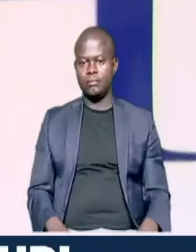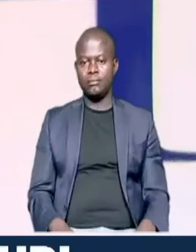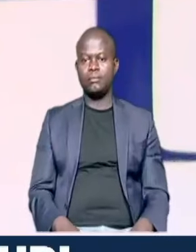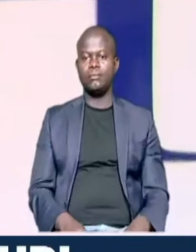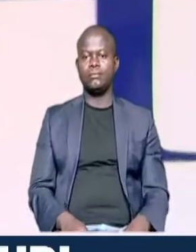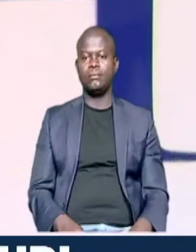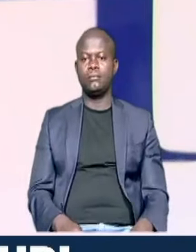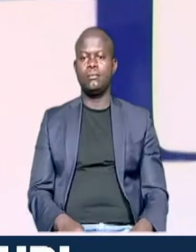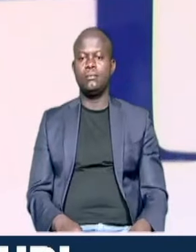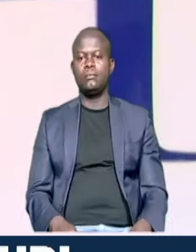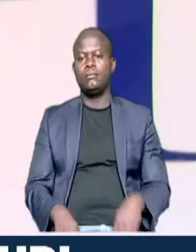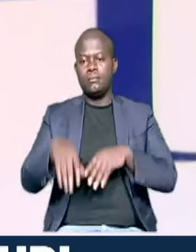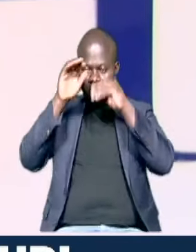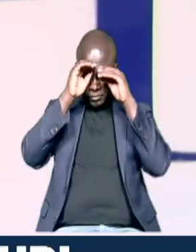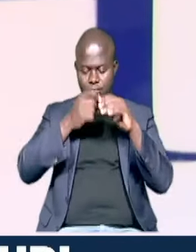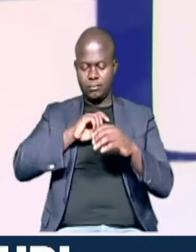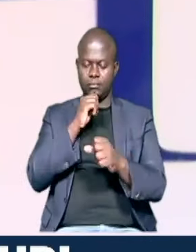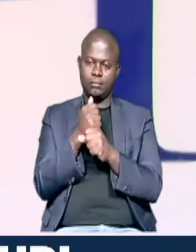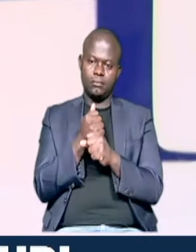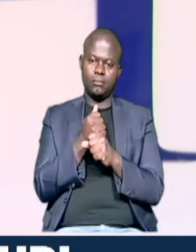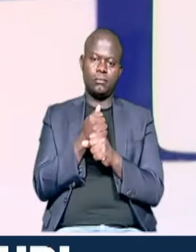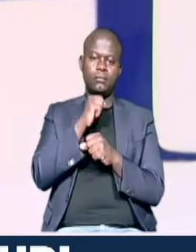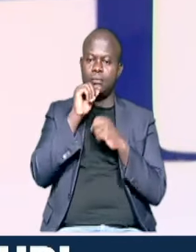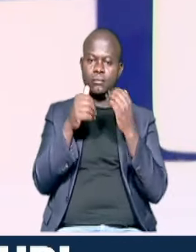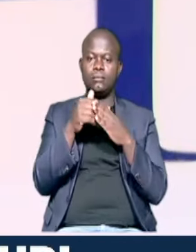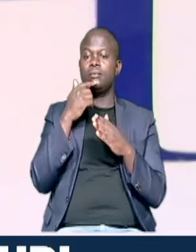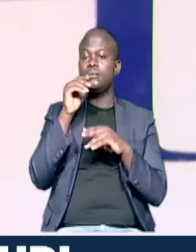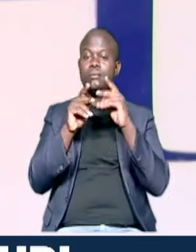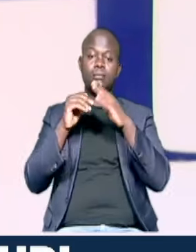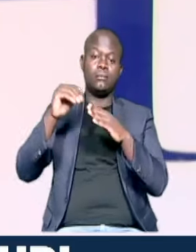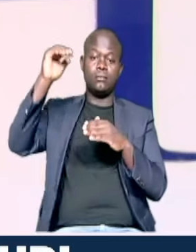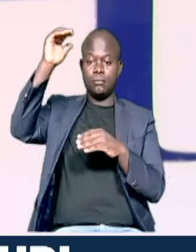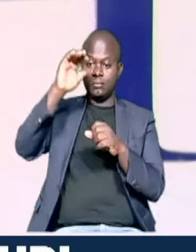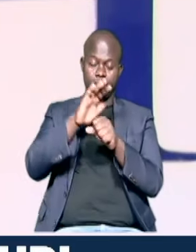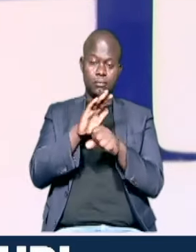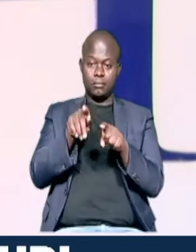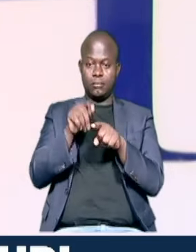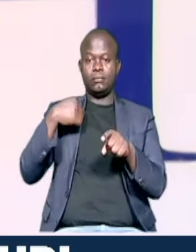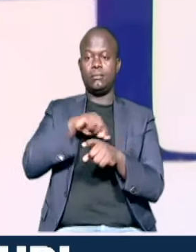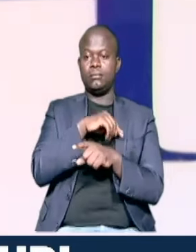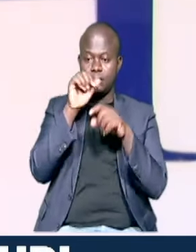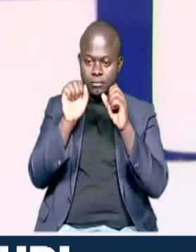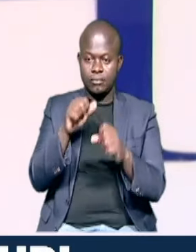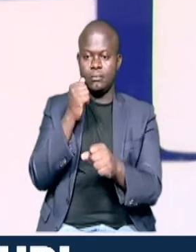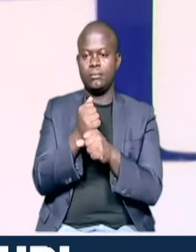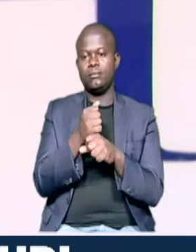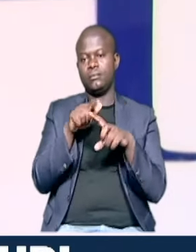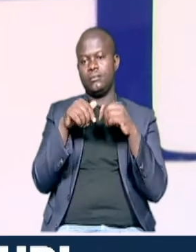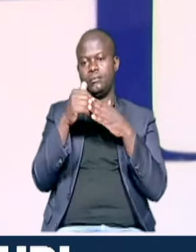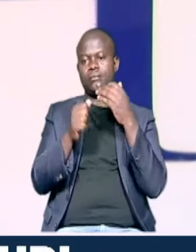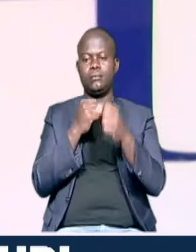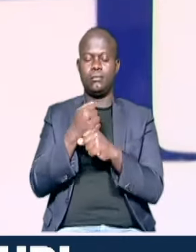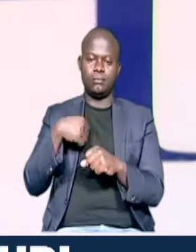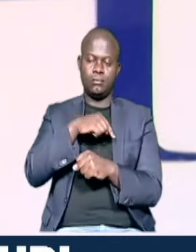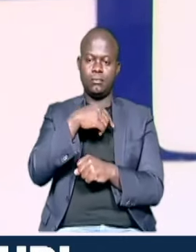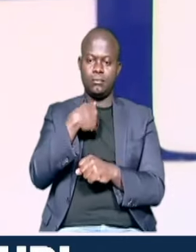nuko intwari zabikoze ntago bari abantu bakuru cyane natwe twabikora bitewe n'imyaka dufite cyangwa